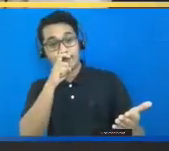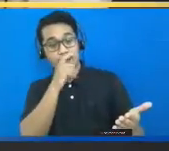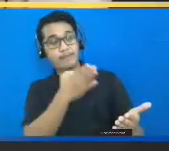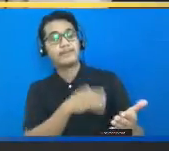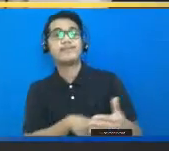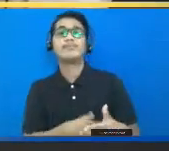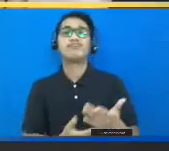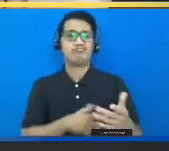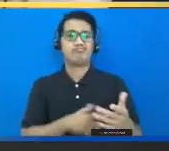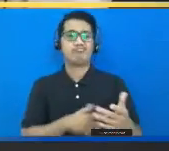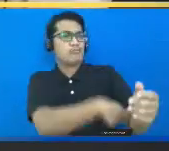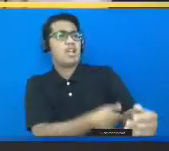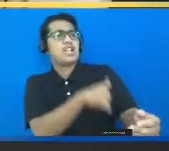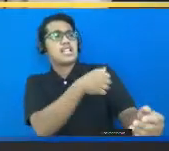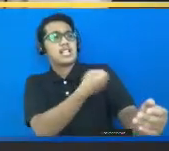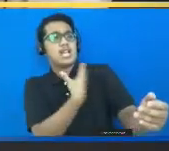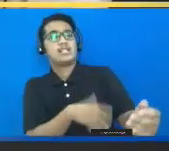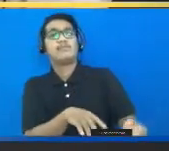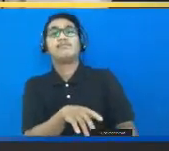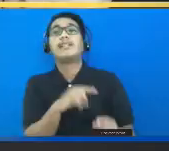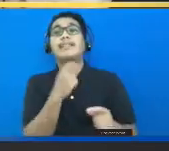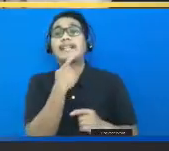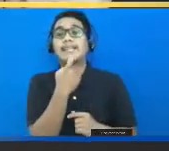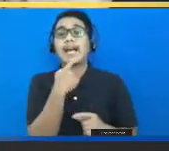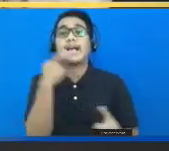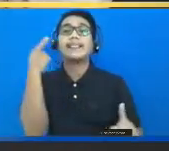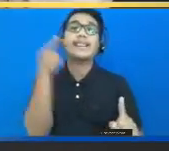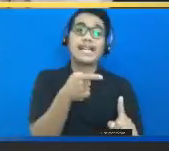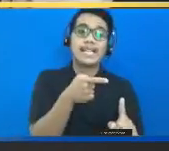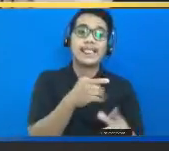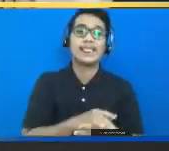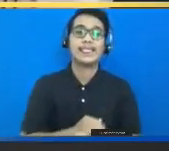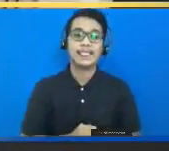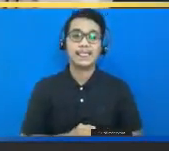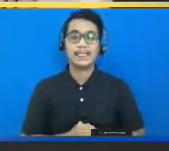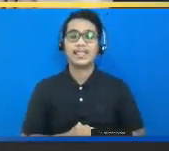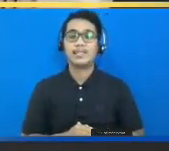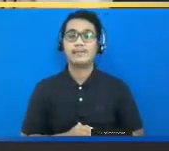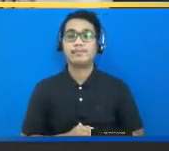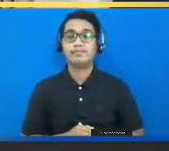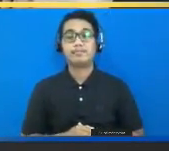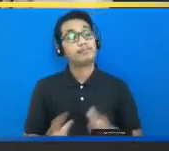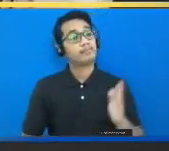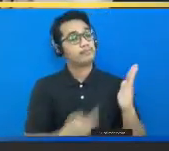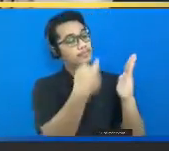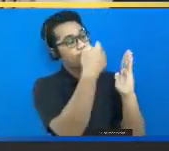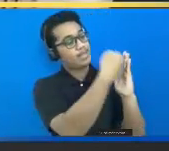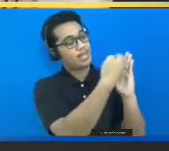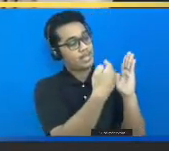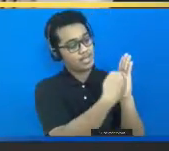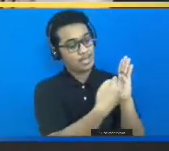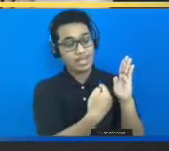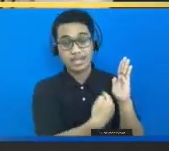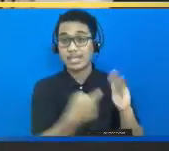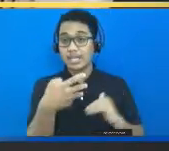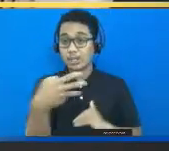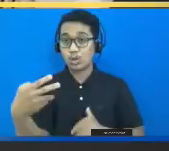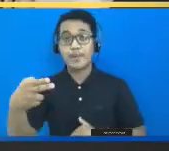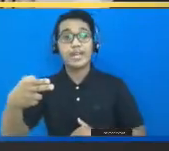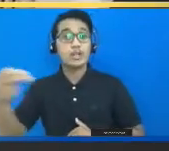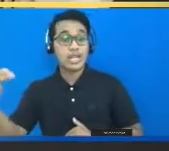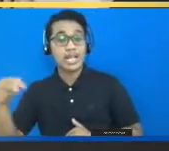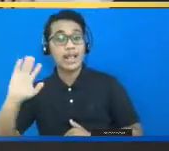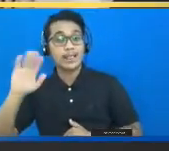tanggapin terkait dengan target indikator ekonomi Indonesia Tahun